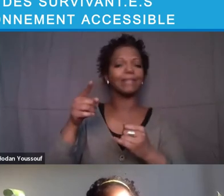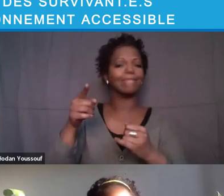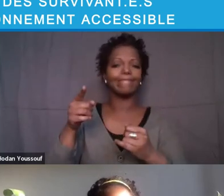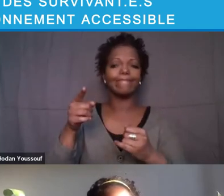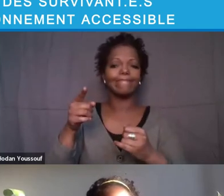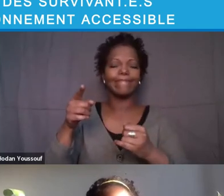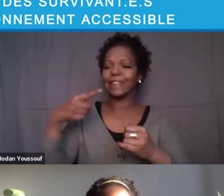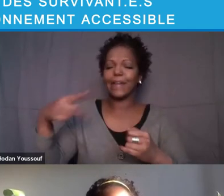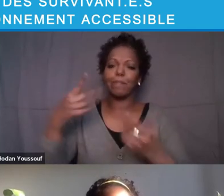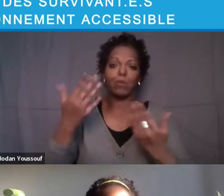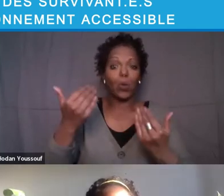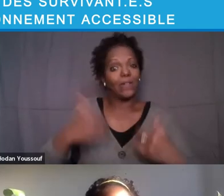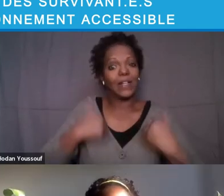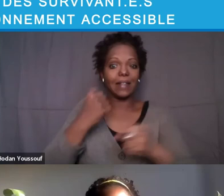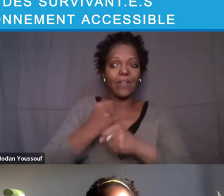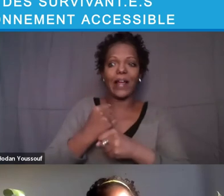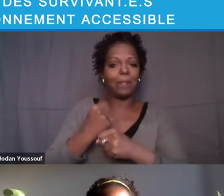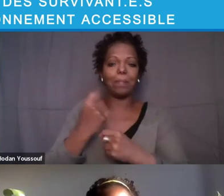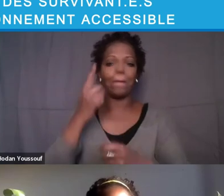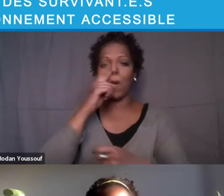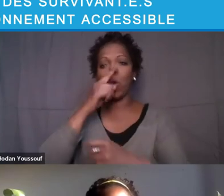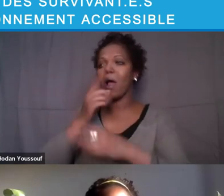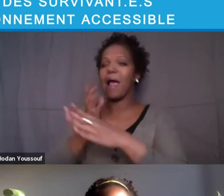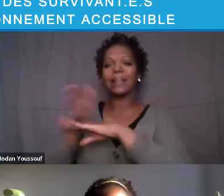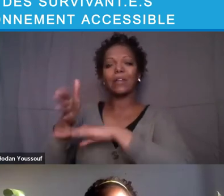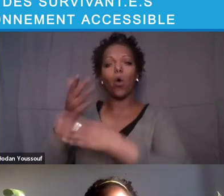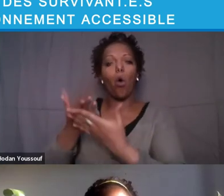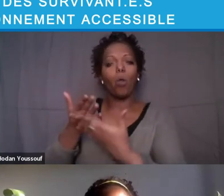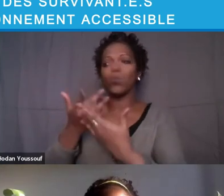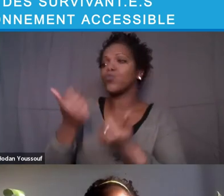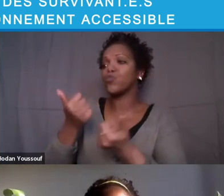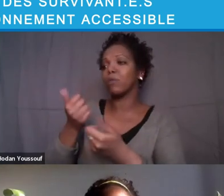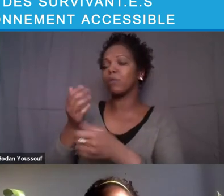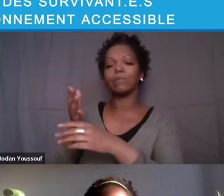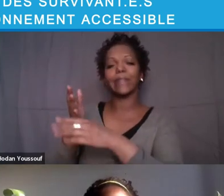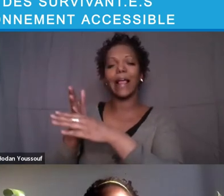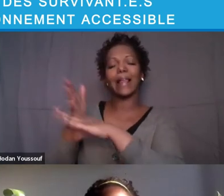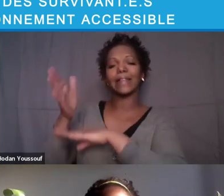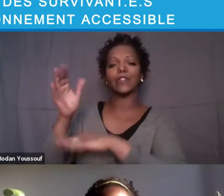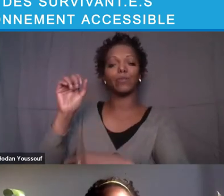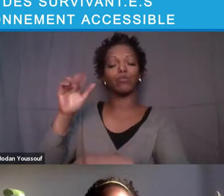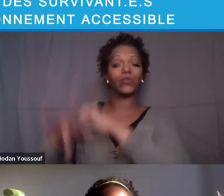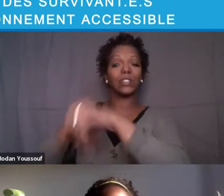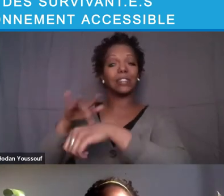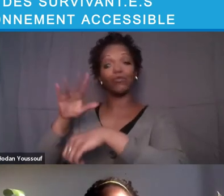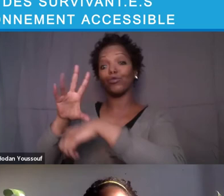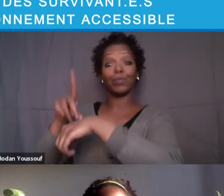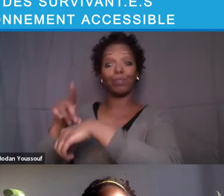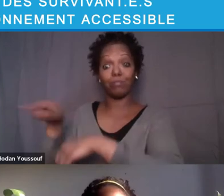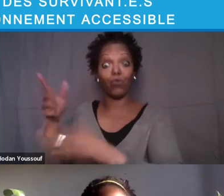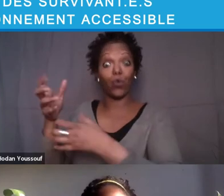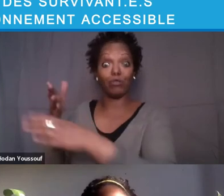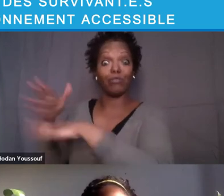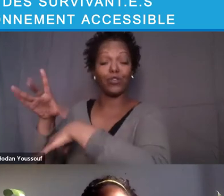limites. Mais souvent, ces femmes-là ont besoin de logement. Ou aussi un autre exemple,